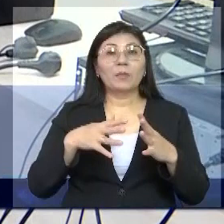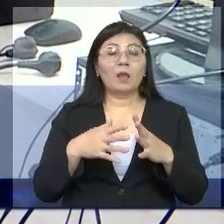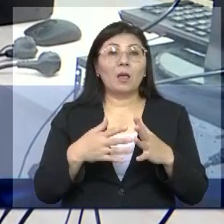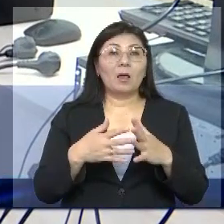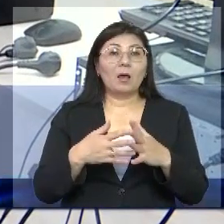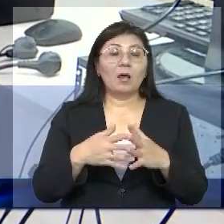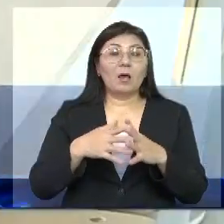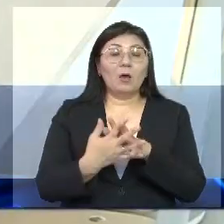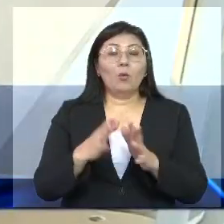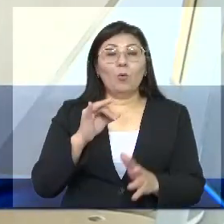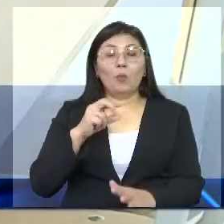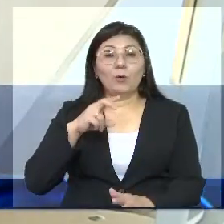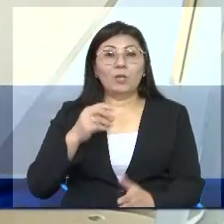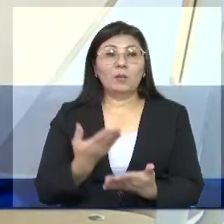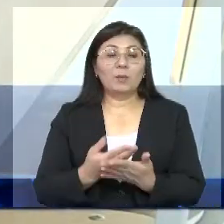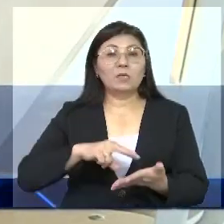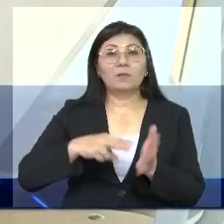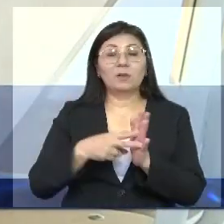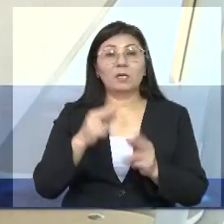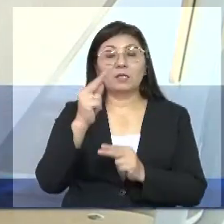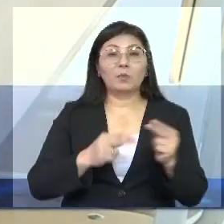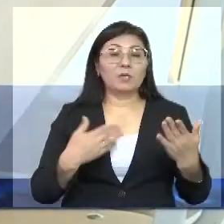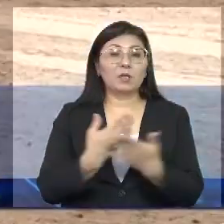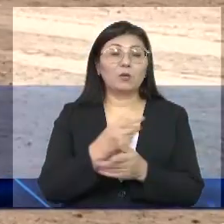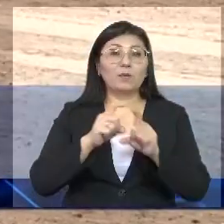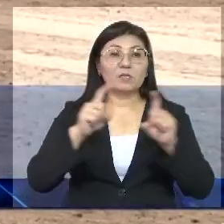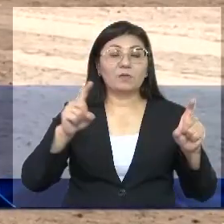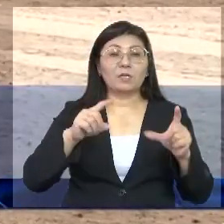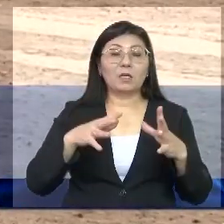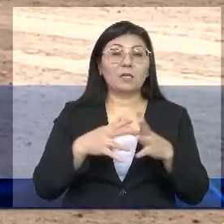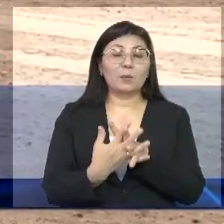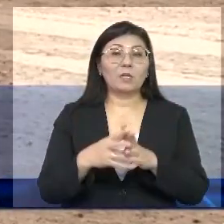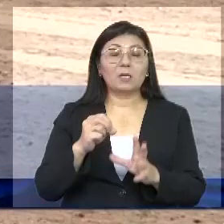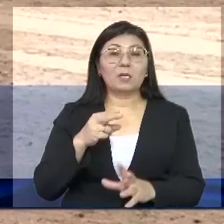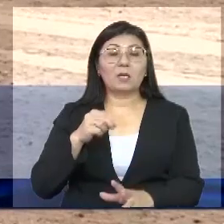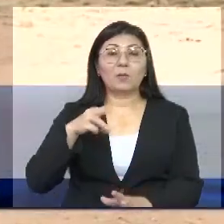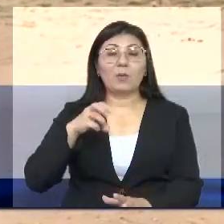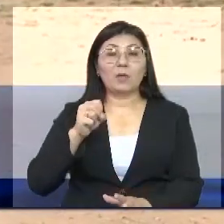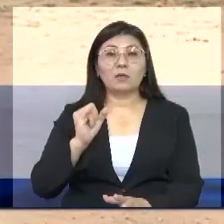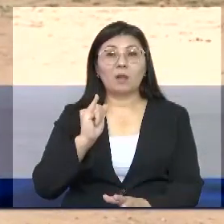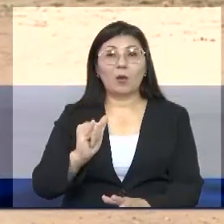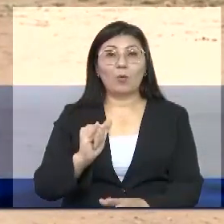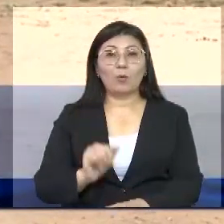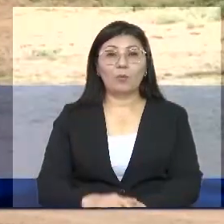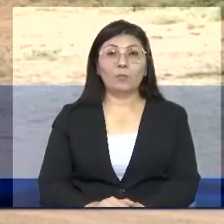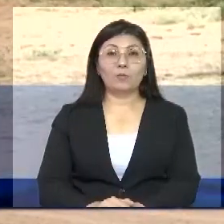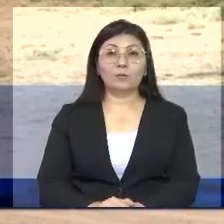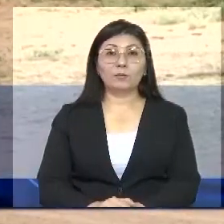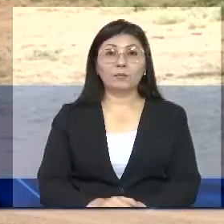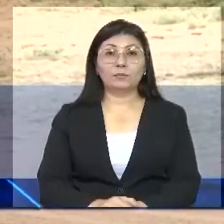дом школьников в уиле В перспективе планируется построить новый храм знаний в населённом пункте е капитал Николай сырба Самат колике нав телеканал